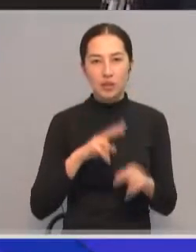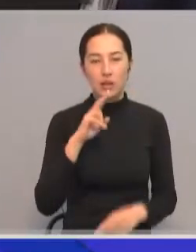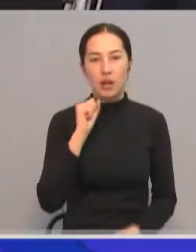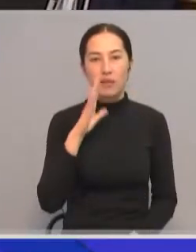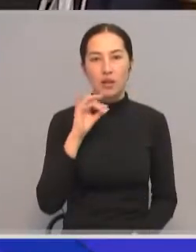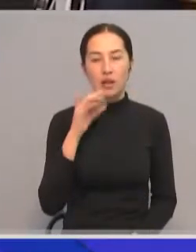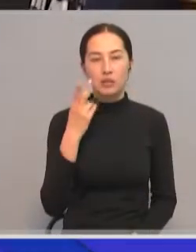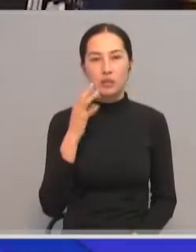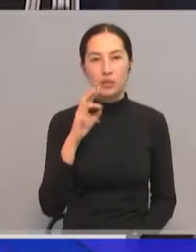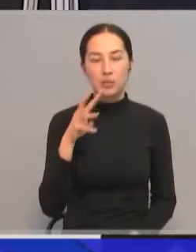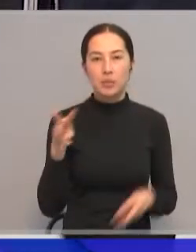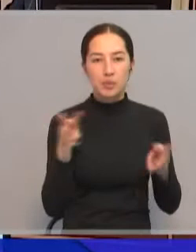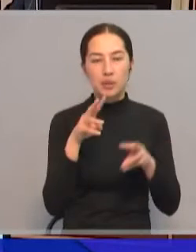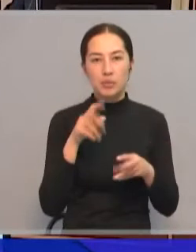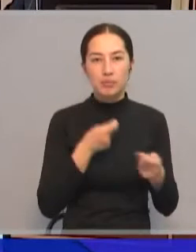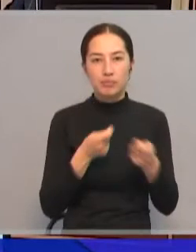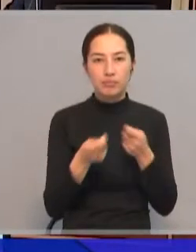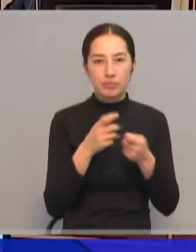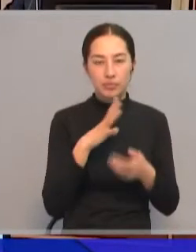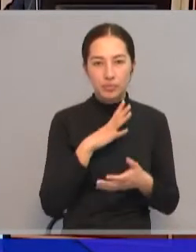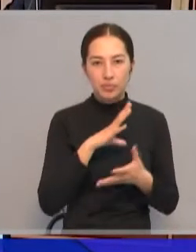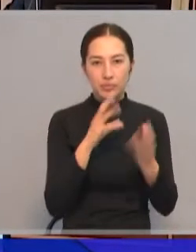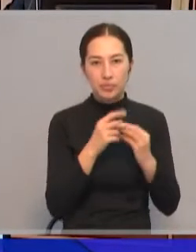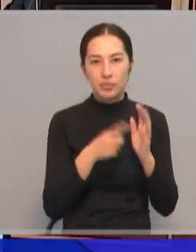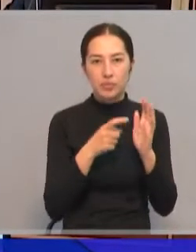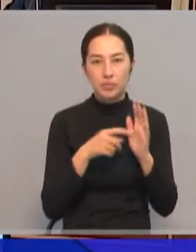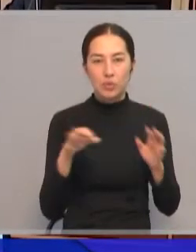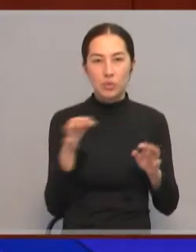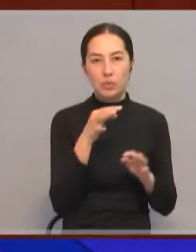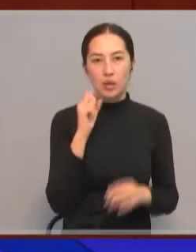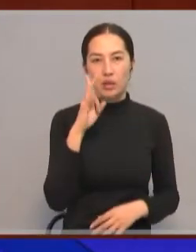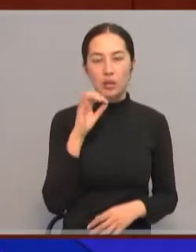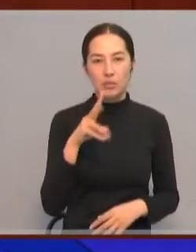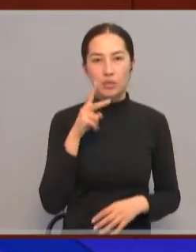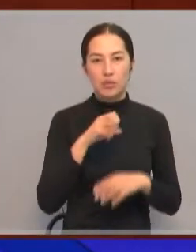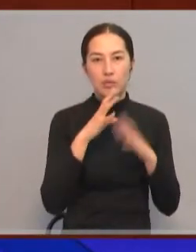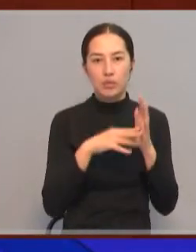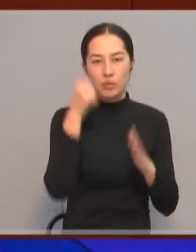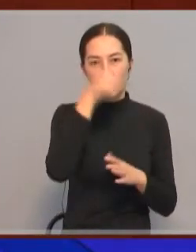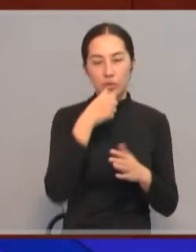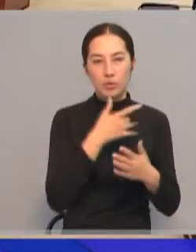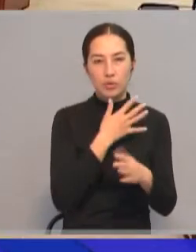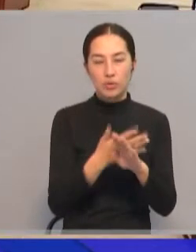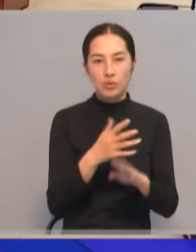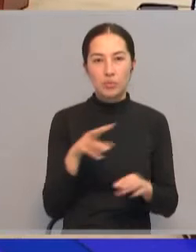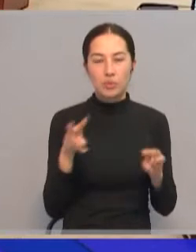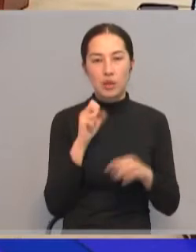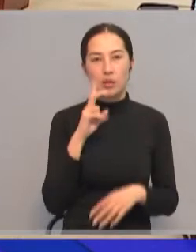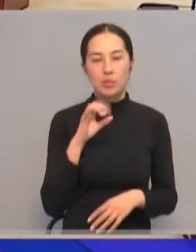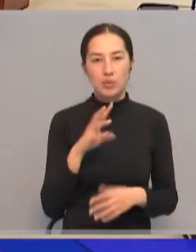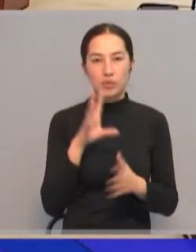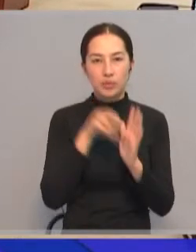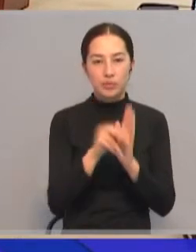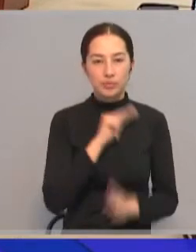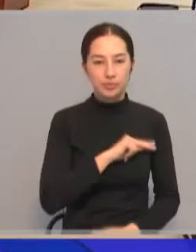комитетін премьер-министрдің кеңсесін басқарған. Қарағанды облысының әкімі әрі 2019 жылдан бүгінге дейін президент әкімшілігі басшысының